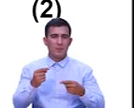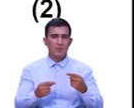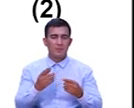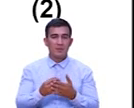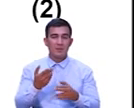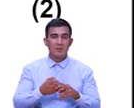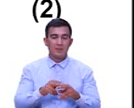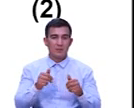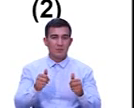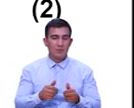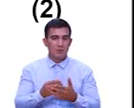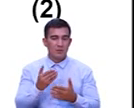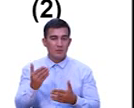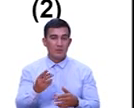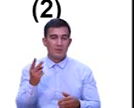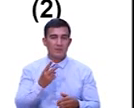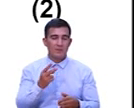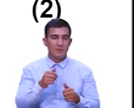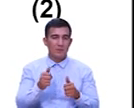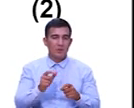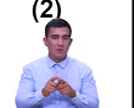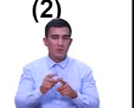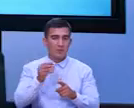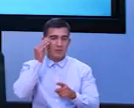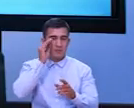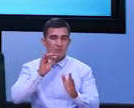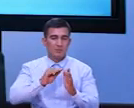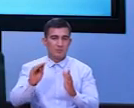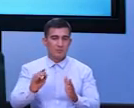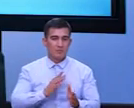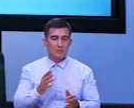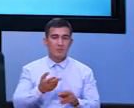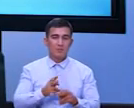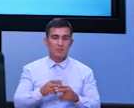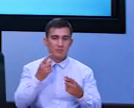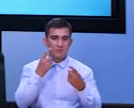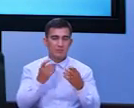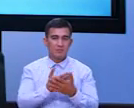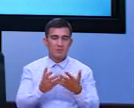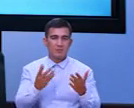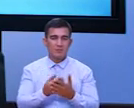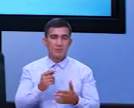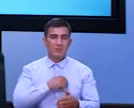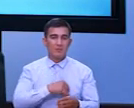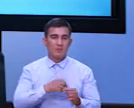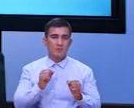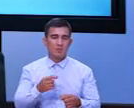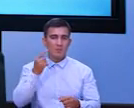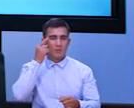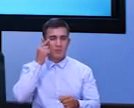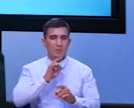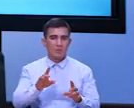Bu formulani esa biz ikkinchi formula deb belgilab oldik. Demak, shu ma'lumotlardan foydalanib shuni aytishimiz